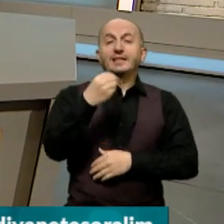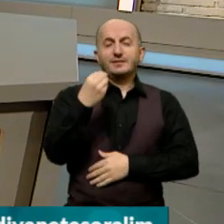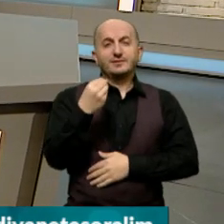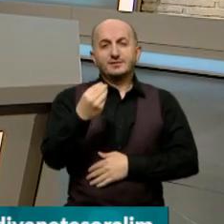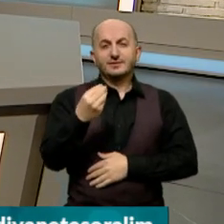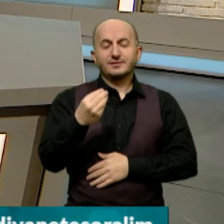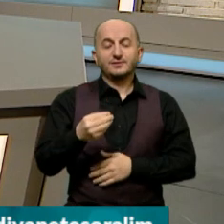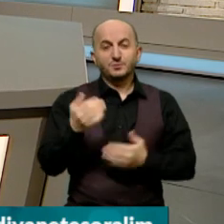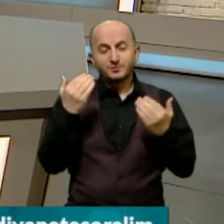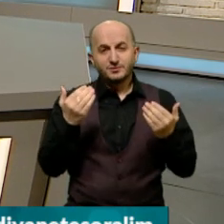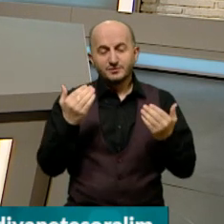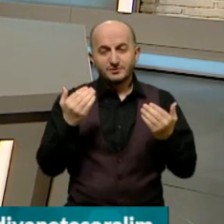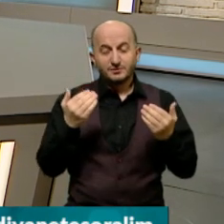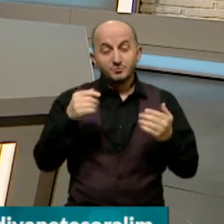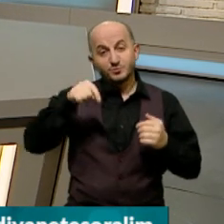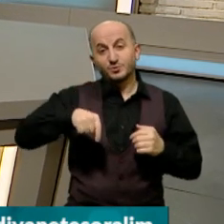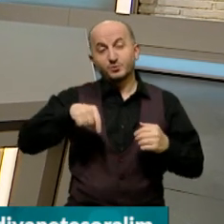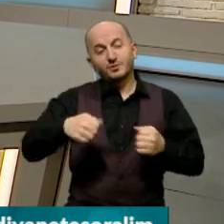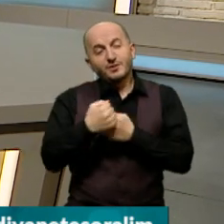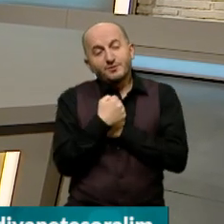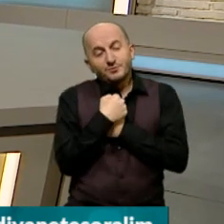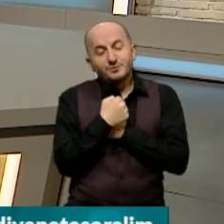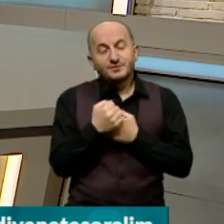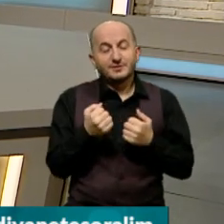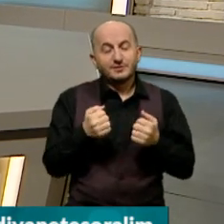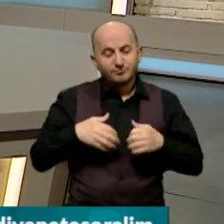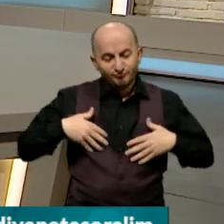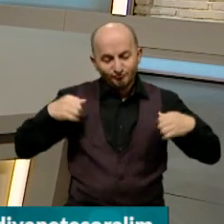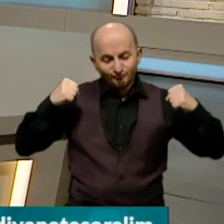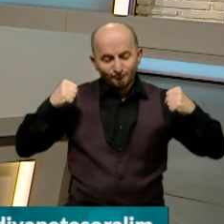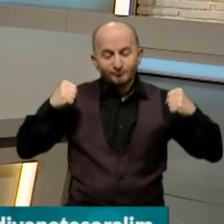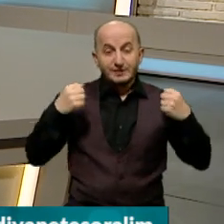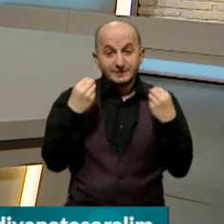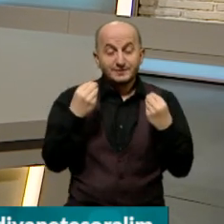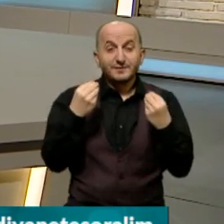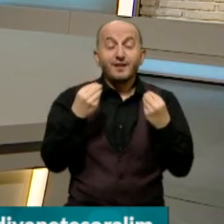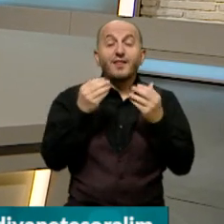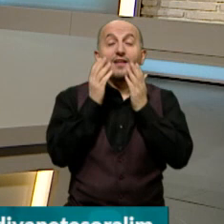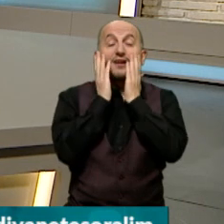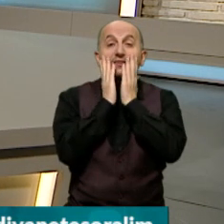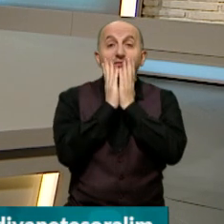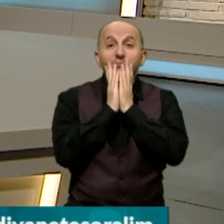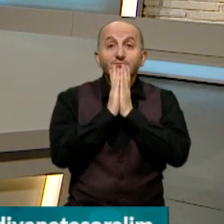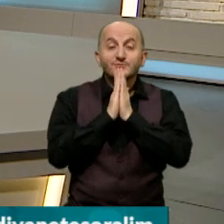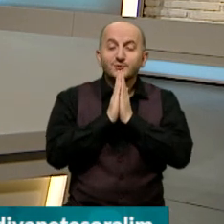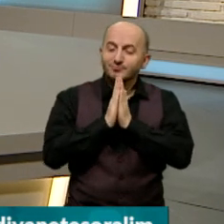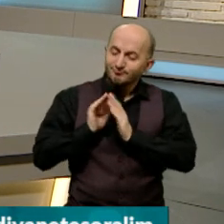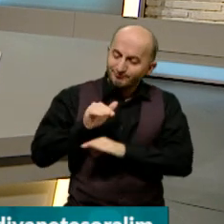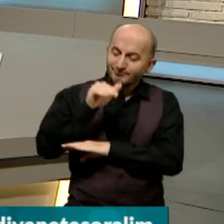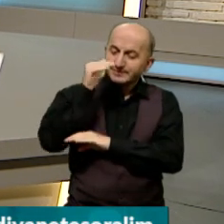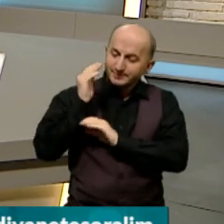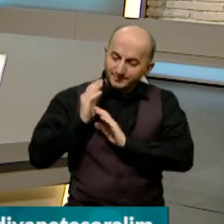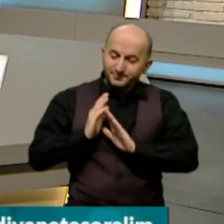Duacıyım hocam sağlığınıza. Rabbim bugüne kavuşturdu, eriştirdi. Sağlığımız, sıhhatimiz yerinde. Hamd eder bir vaziyette yaşıyoruz inşallah.